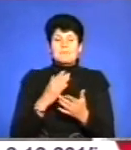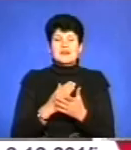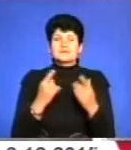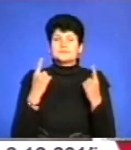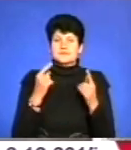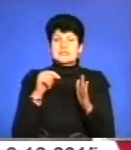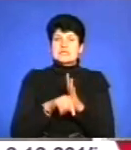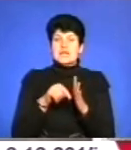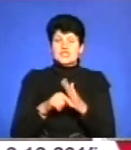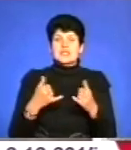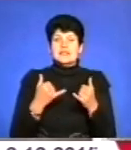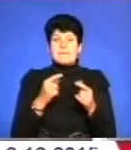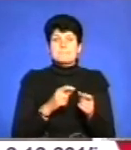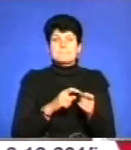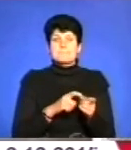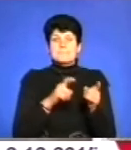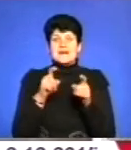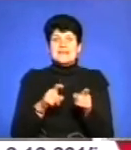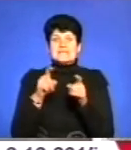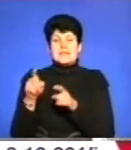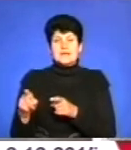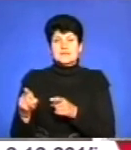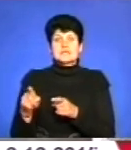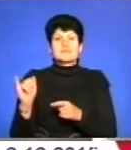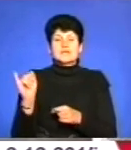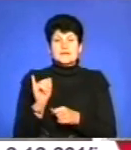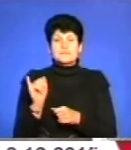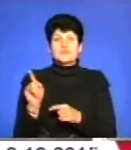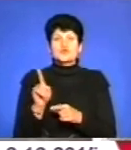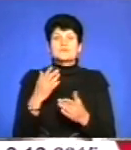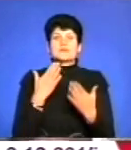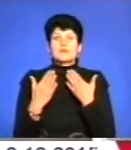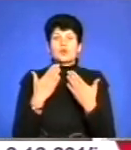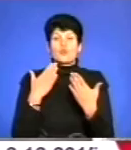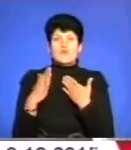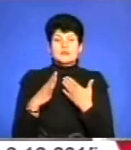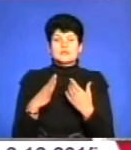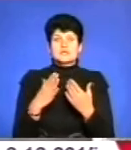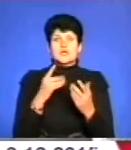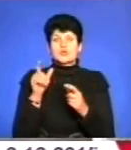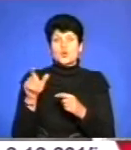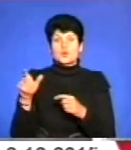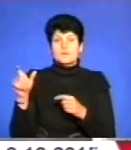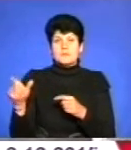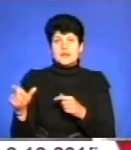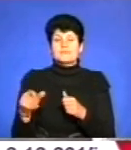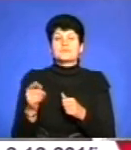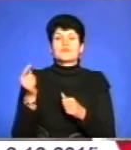для переселенців, і щоб спілкуватися з людьми